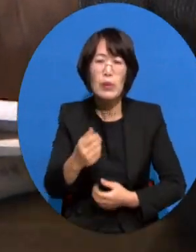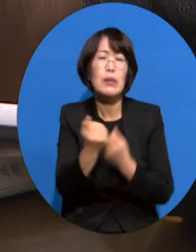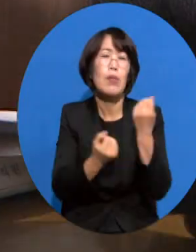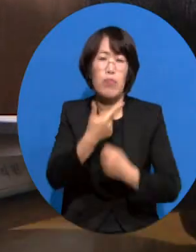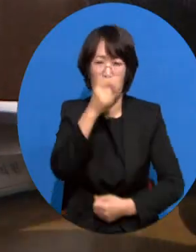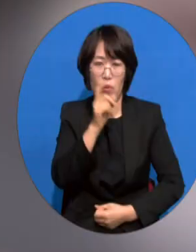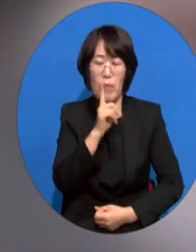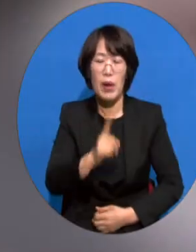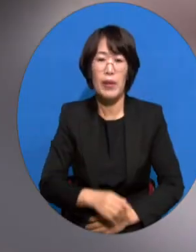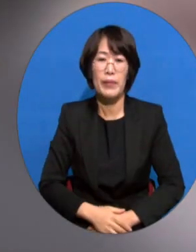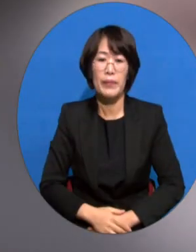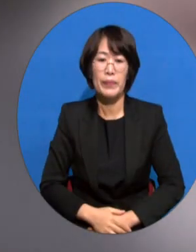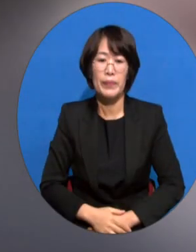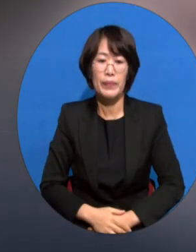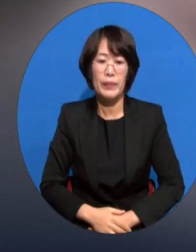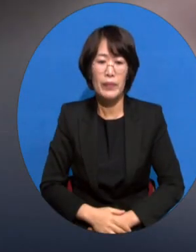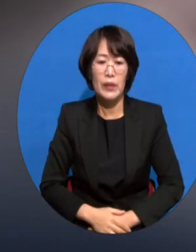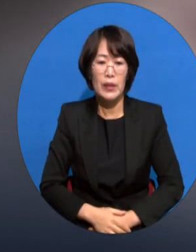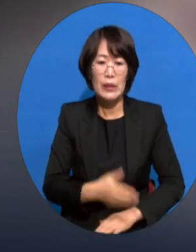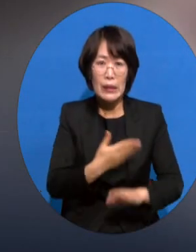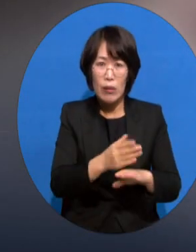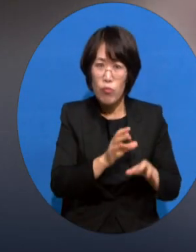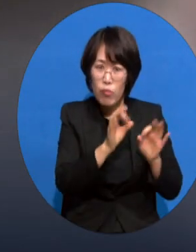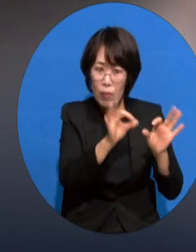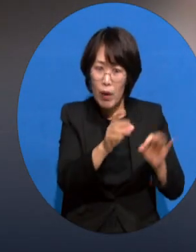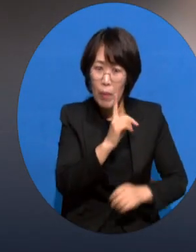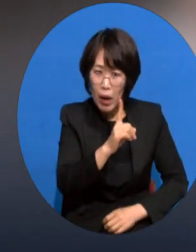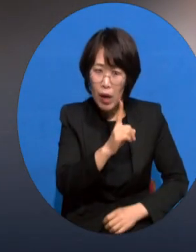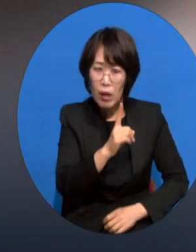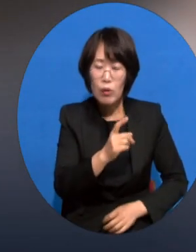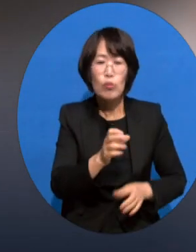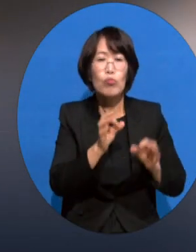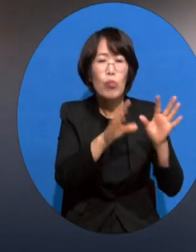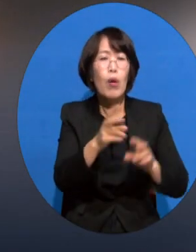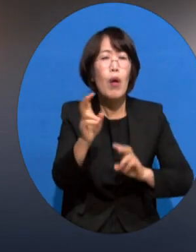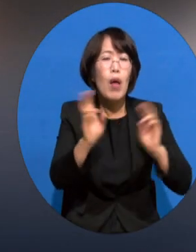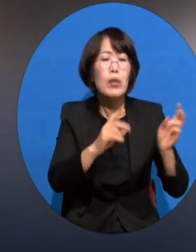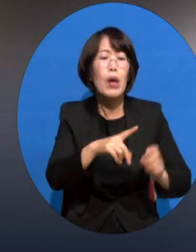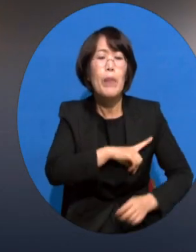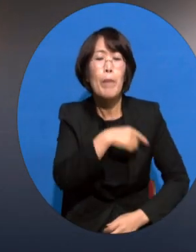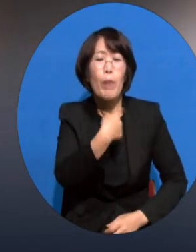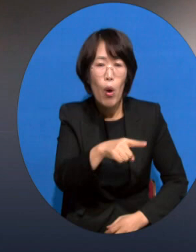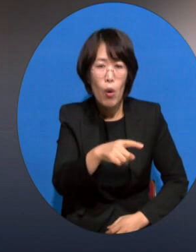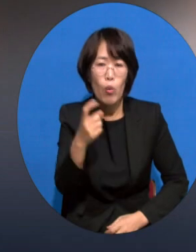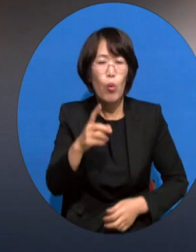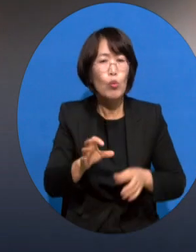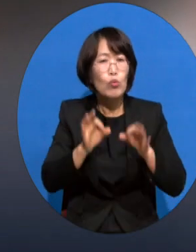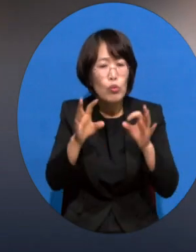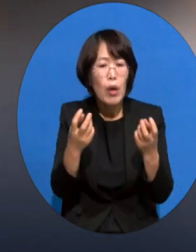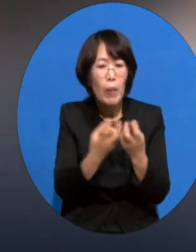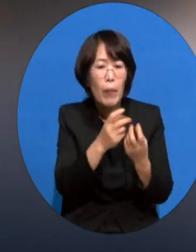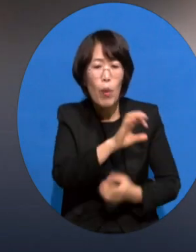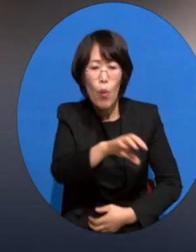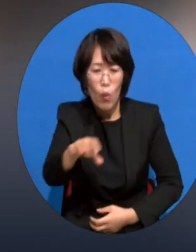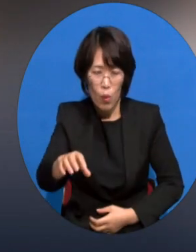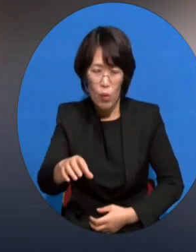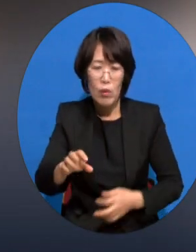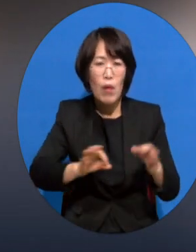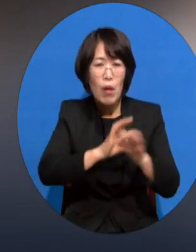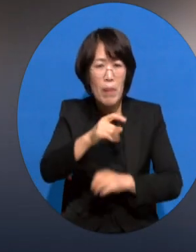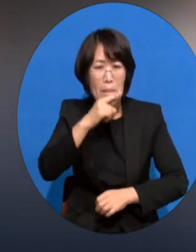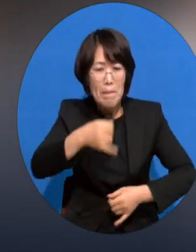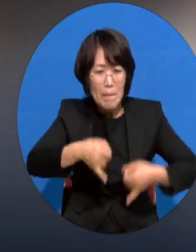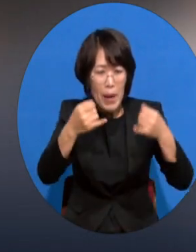겁니다. 딴 데다 막 투자했다고. 그 투자 회사가 무엇이며 어떻게 투자가 됐는지